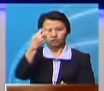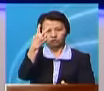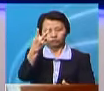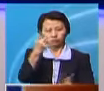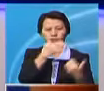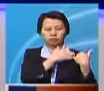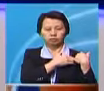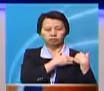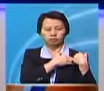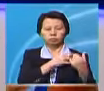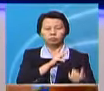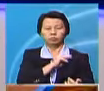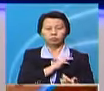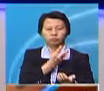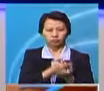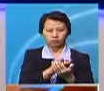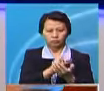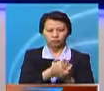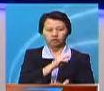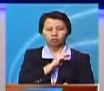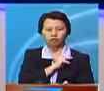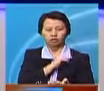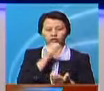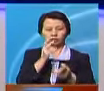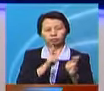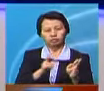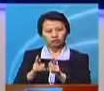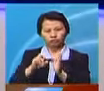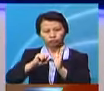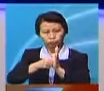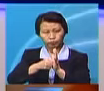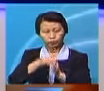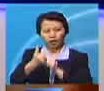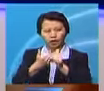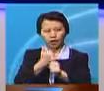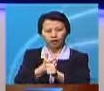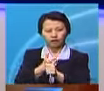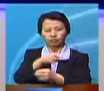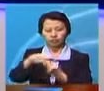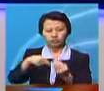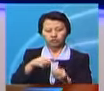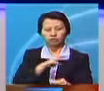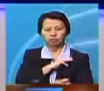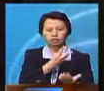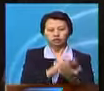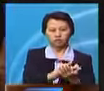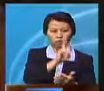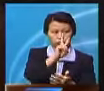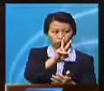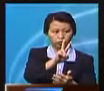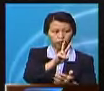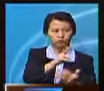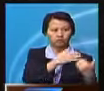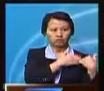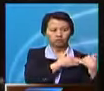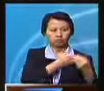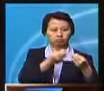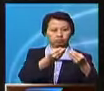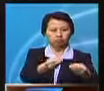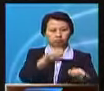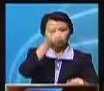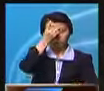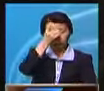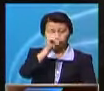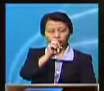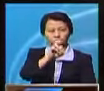lagi jawatan iaitu Menteri Kewangan dan Menteri Perancangan Sumber dan Alam Sekitar. Menteri Kewangan dua pula dipertanggungjawab kepada